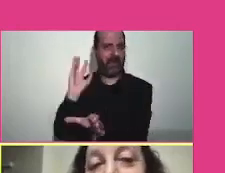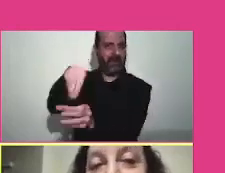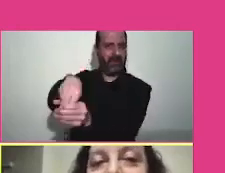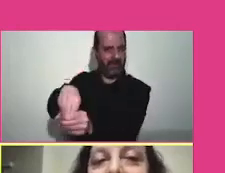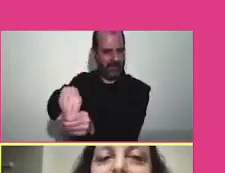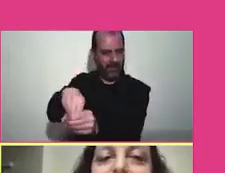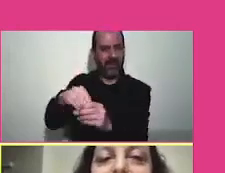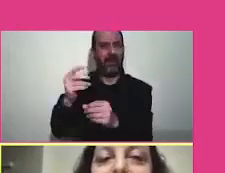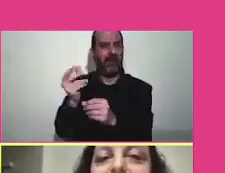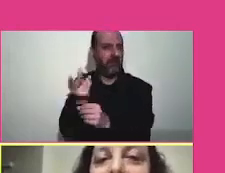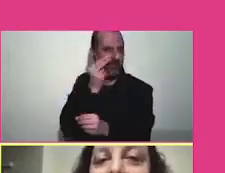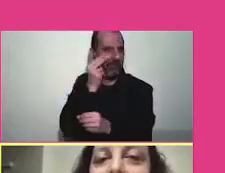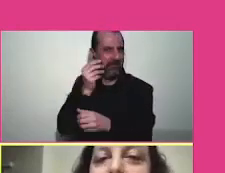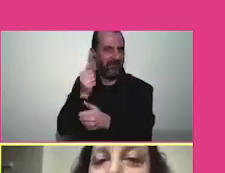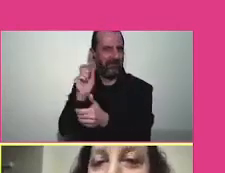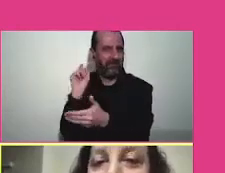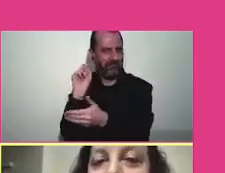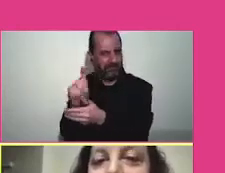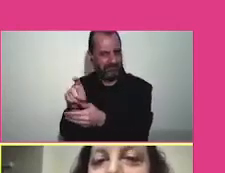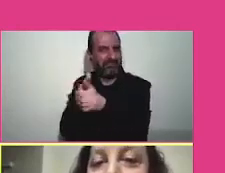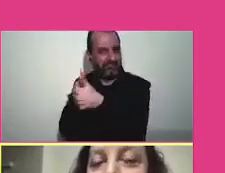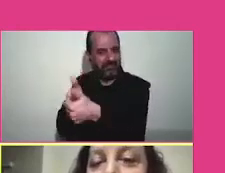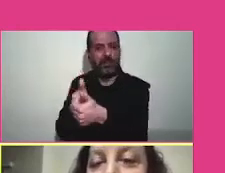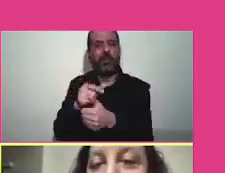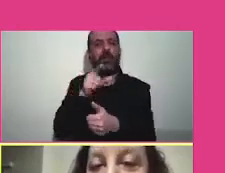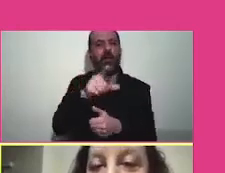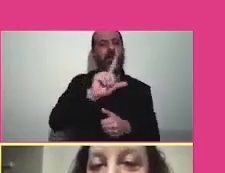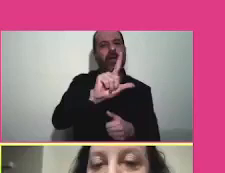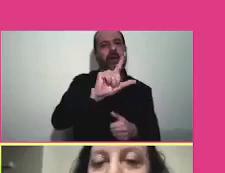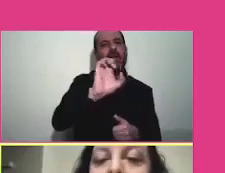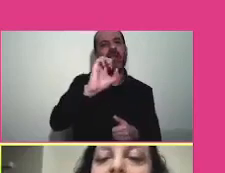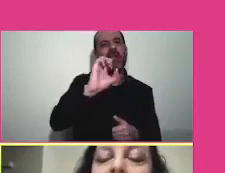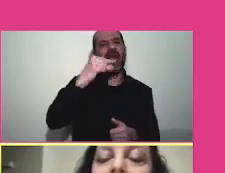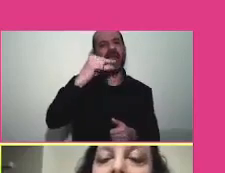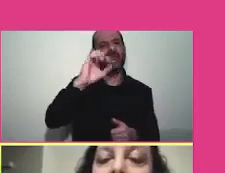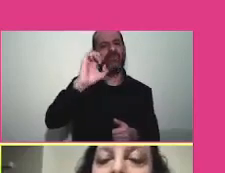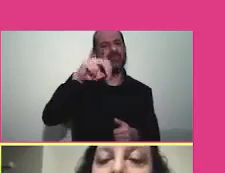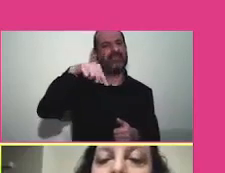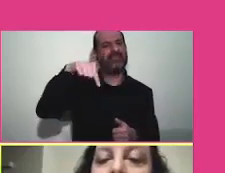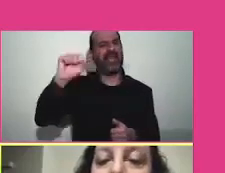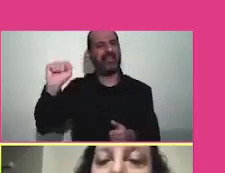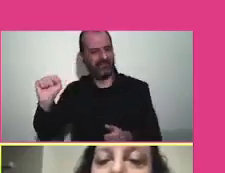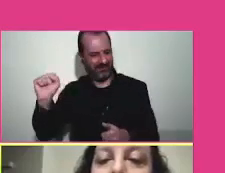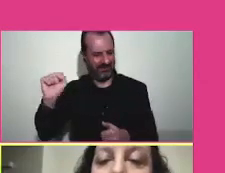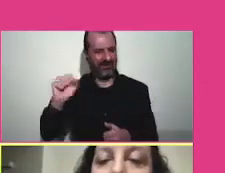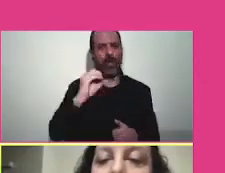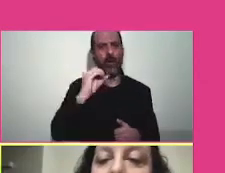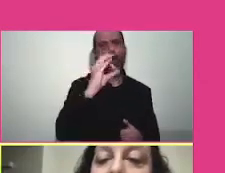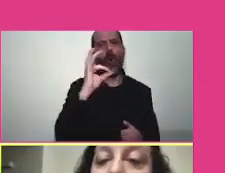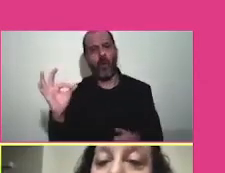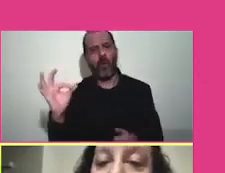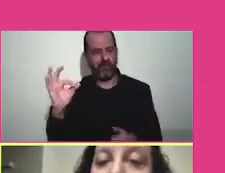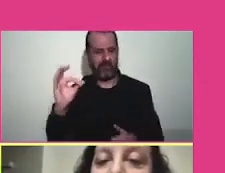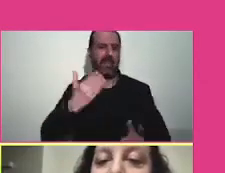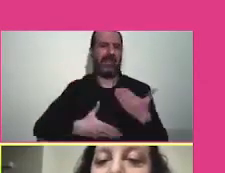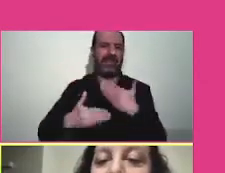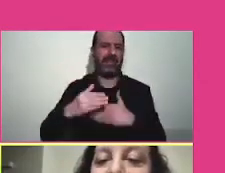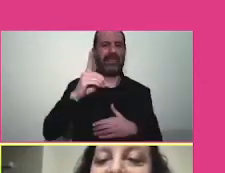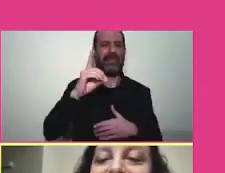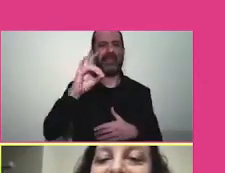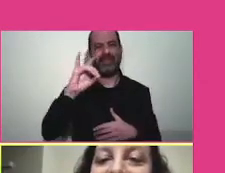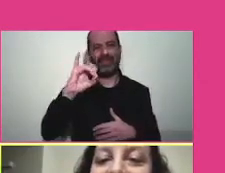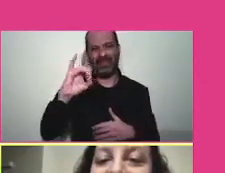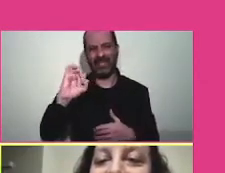θα παρακολουθείτε λογικά τη σελίδα του Legends of Disability. Έχουμε ξεκινήσει λοιπόν την εκστρατεία μας και